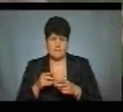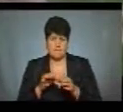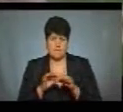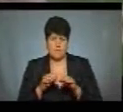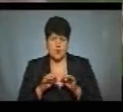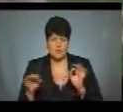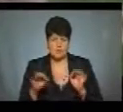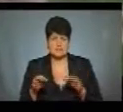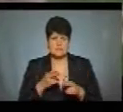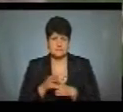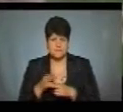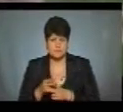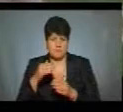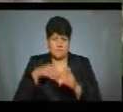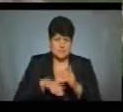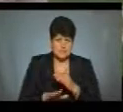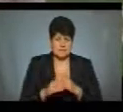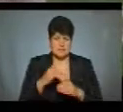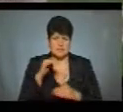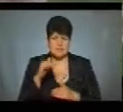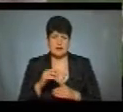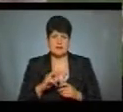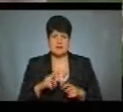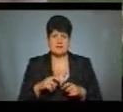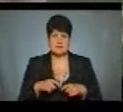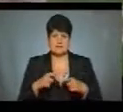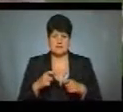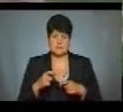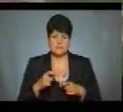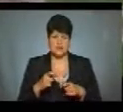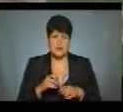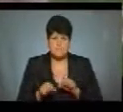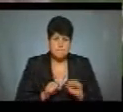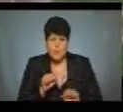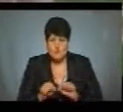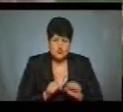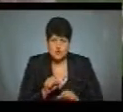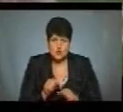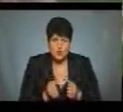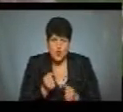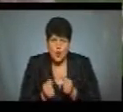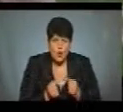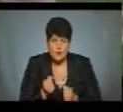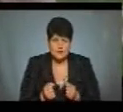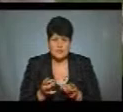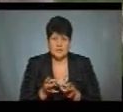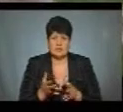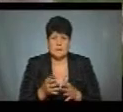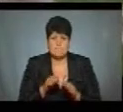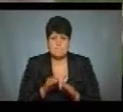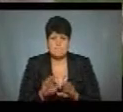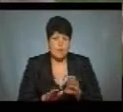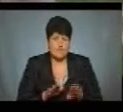поверхневі, підземні, це і біг через колеса, це і повзком потрібно було пробігти, верніше